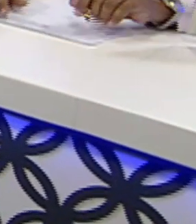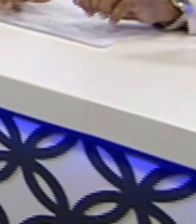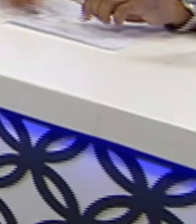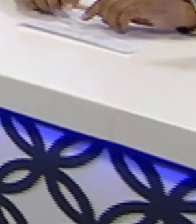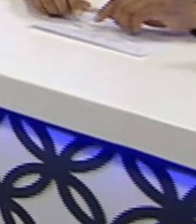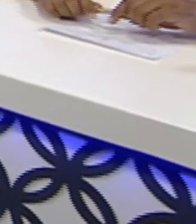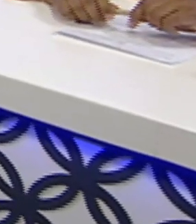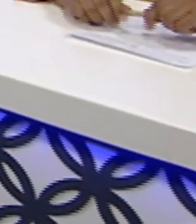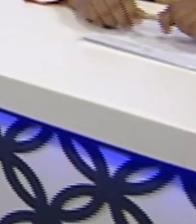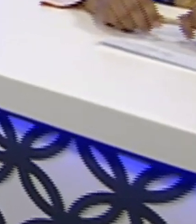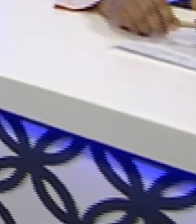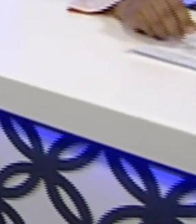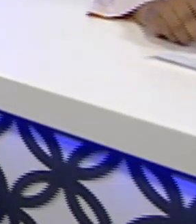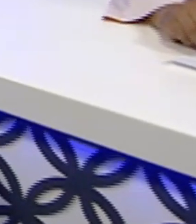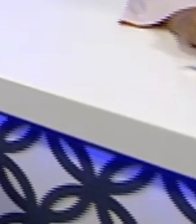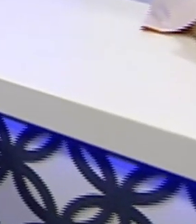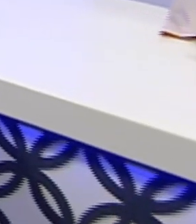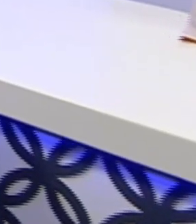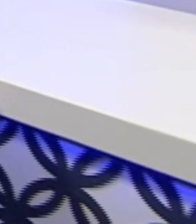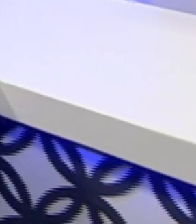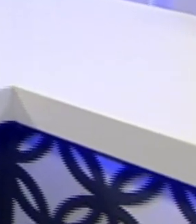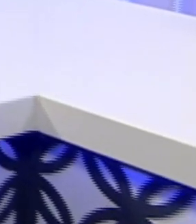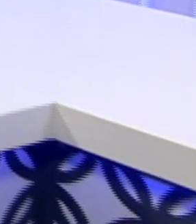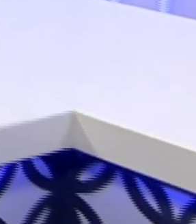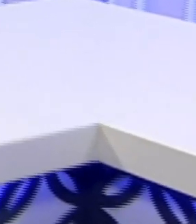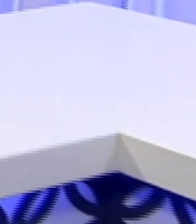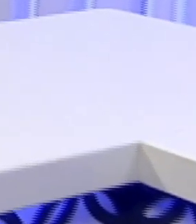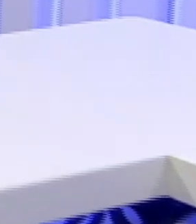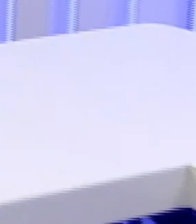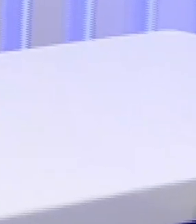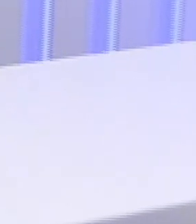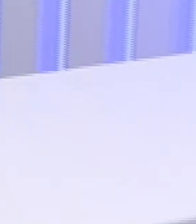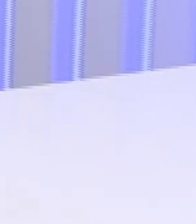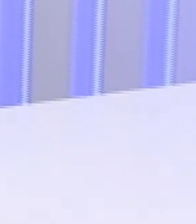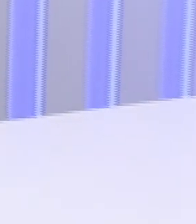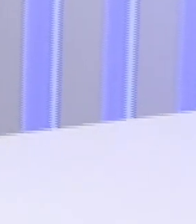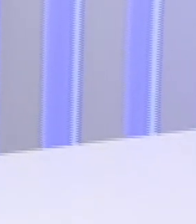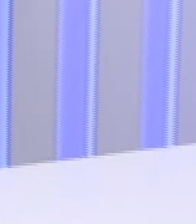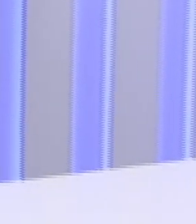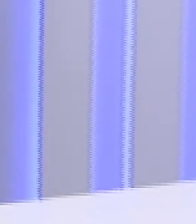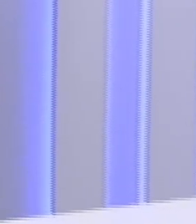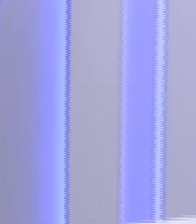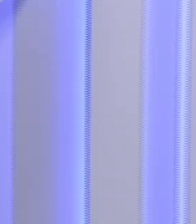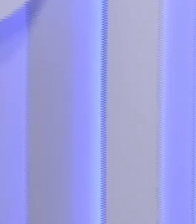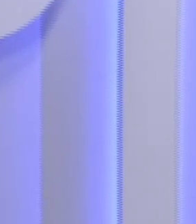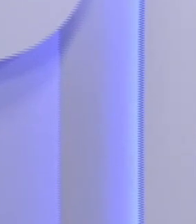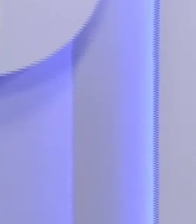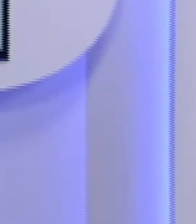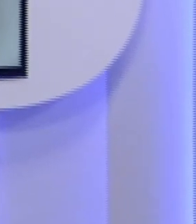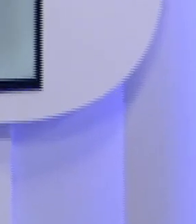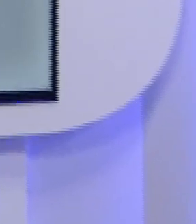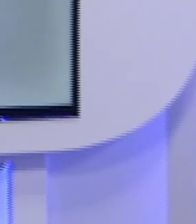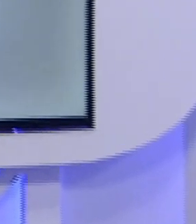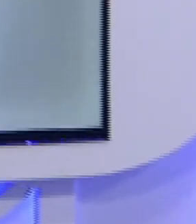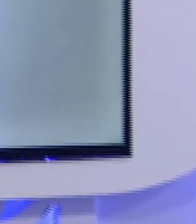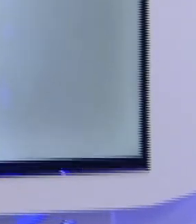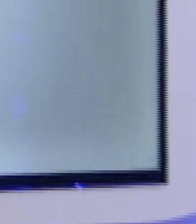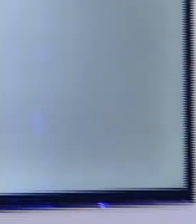نشاورهم ونأخذ من ضياهم إخاء، إن أمر الناس